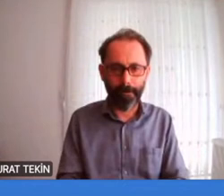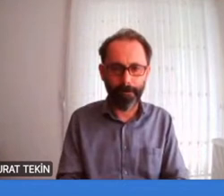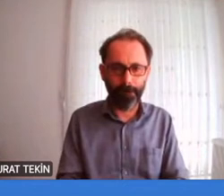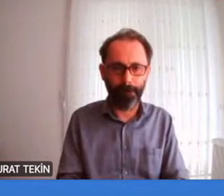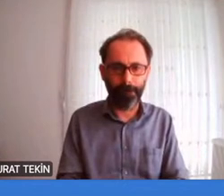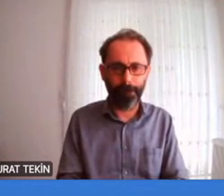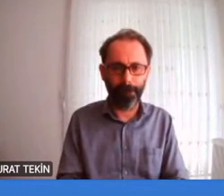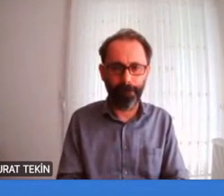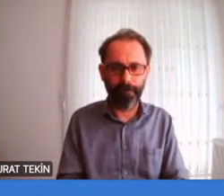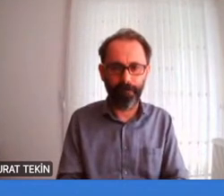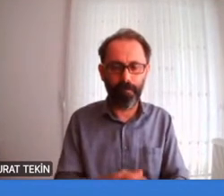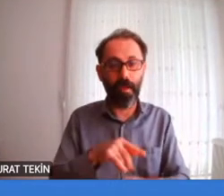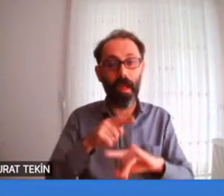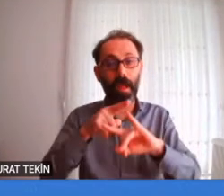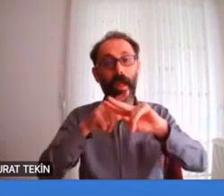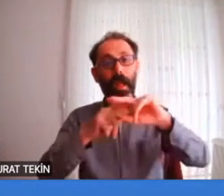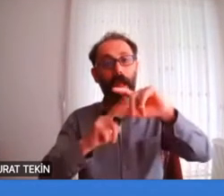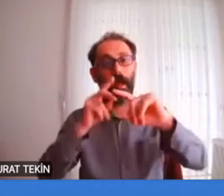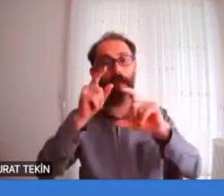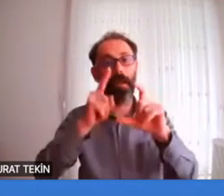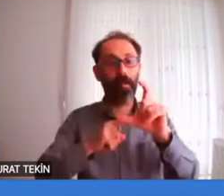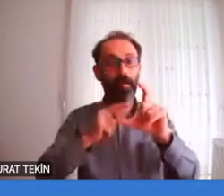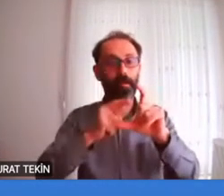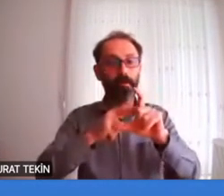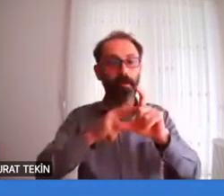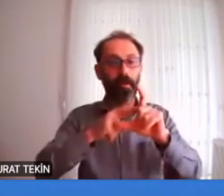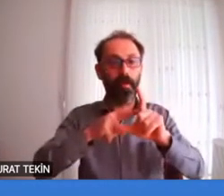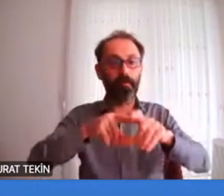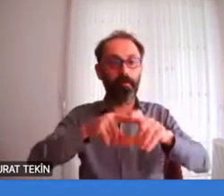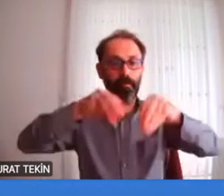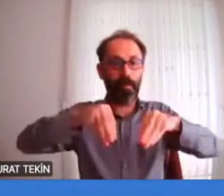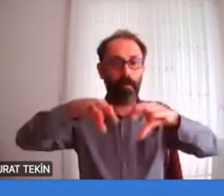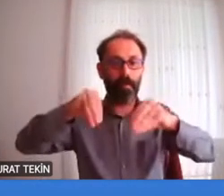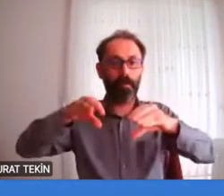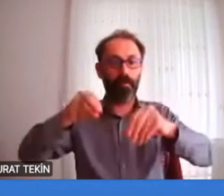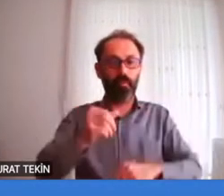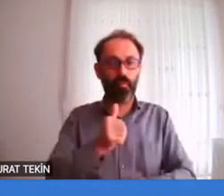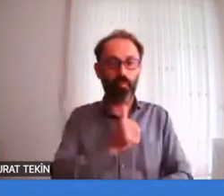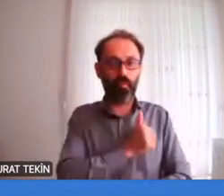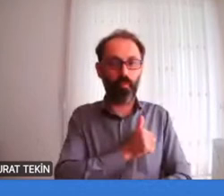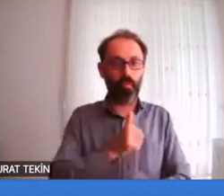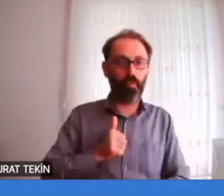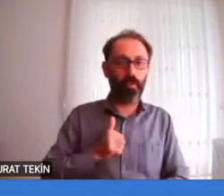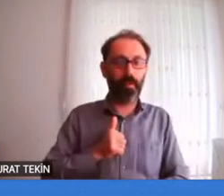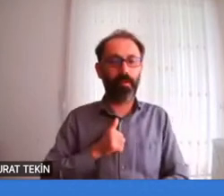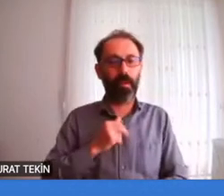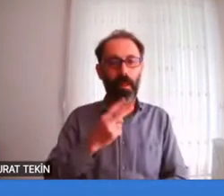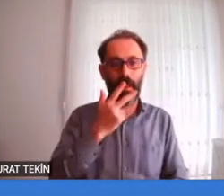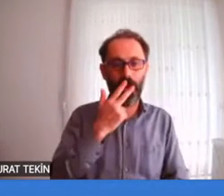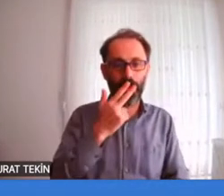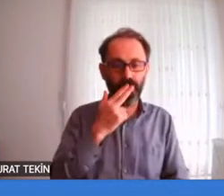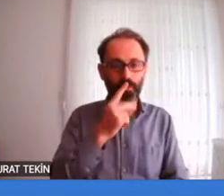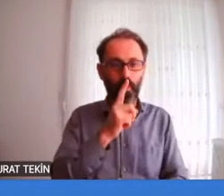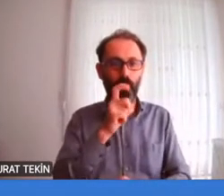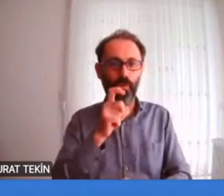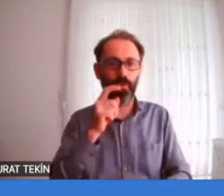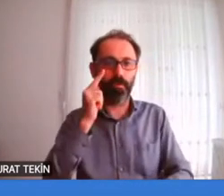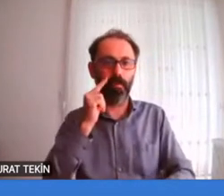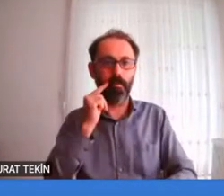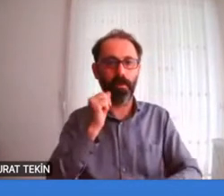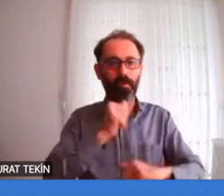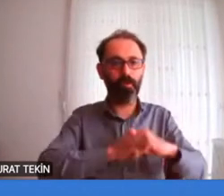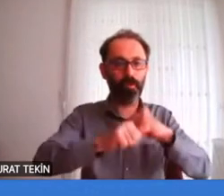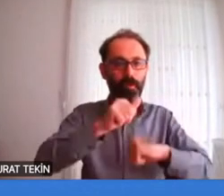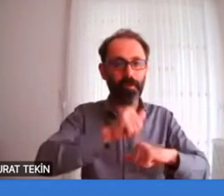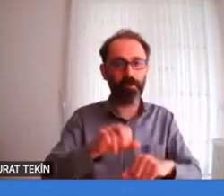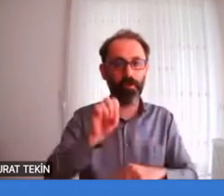Ben Hatice Batı. Spor masörüyüm. Orduluyum. Samsun 19 Mayıs Üniversitesi Beden Eğitimi Öğretmenliği